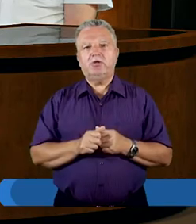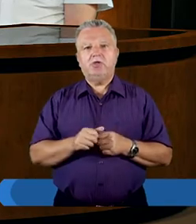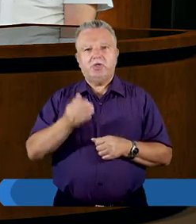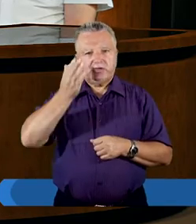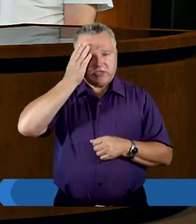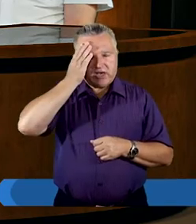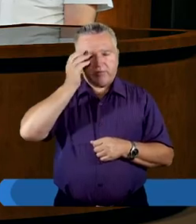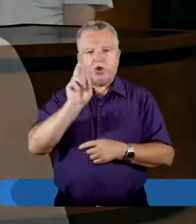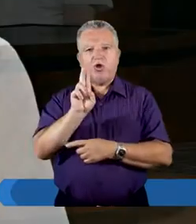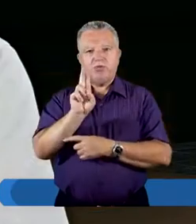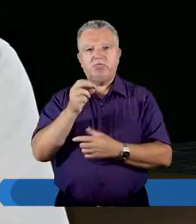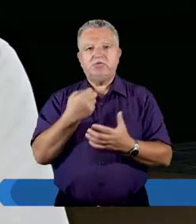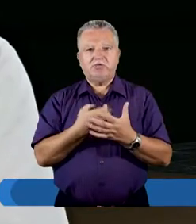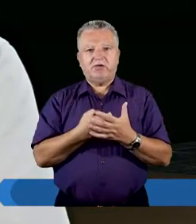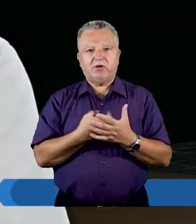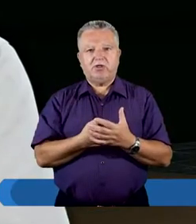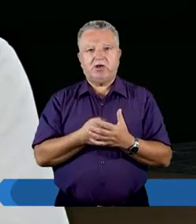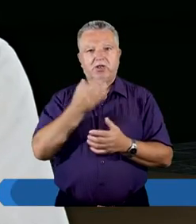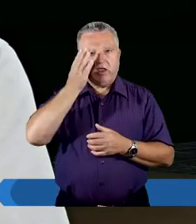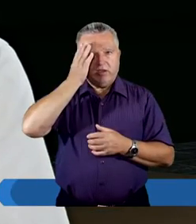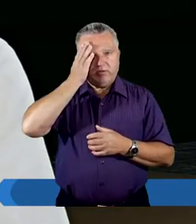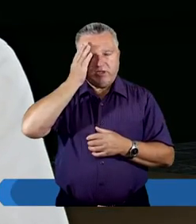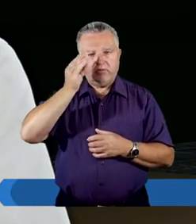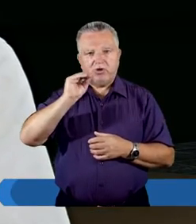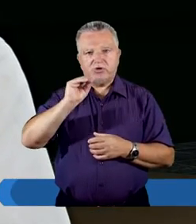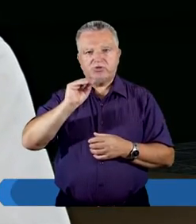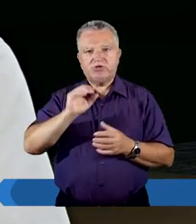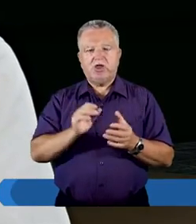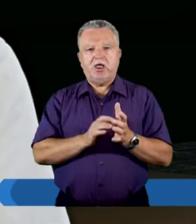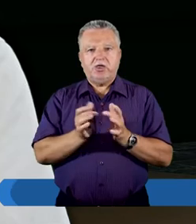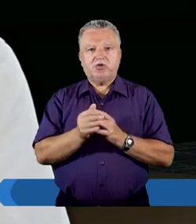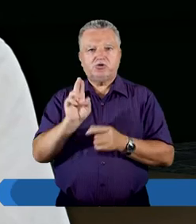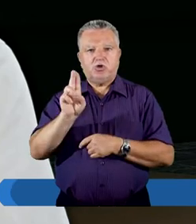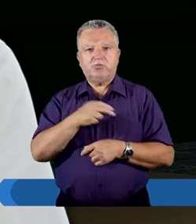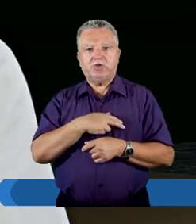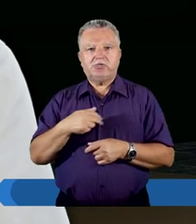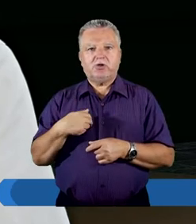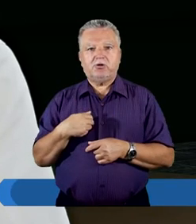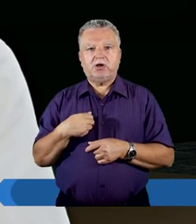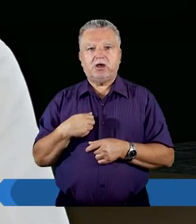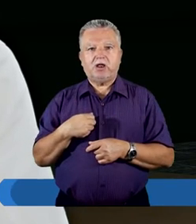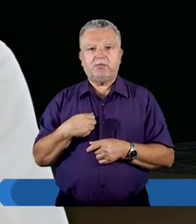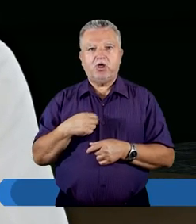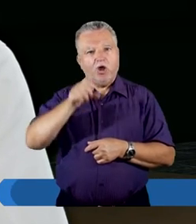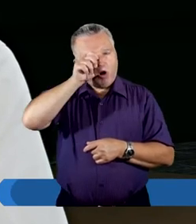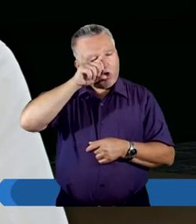Znamy obietnicę Ewangelii i wiemy, że Pan Jezus obiecał nam obetrzeć nasze